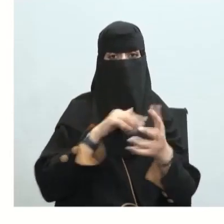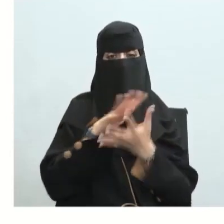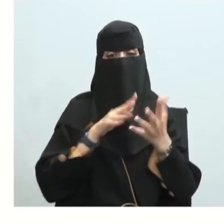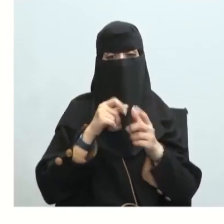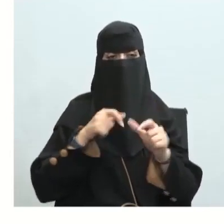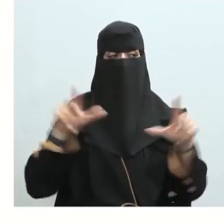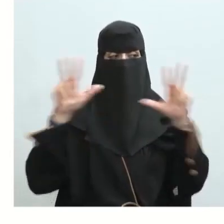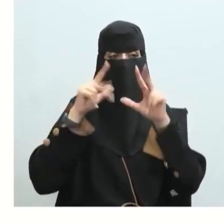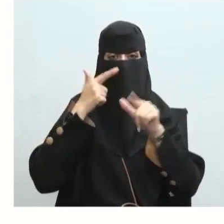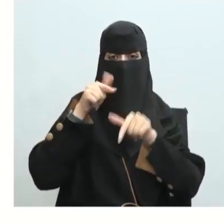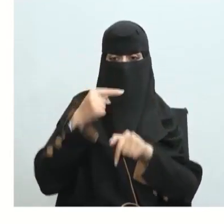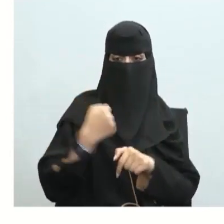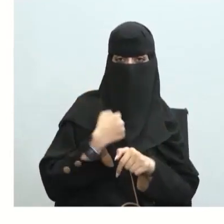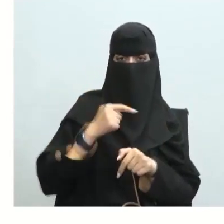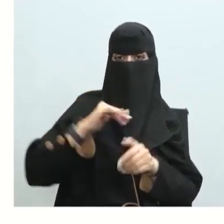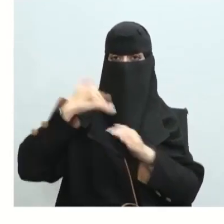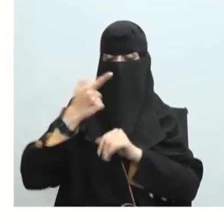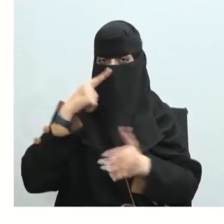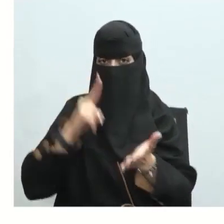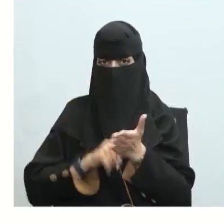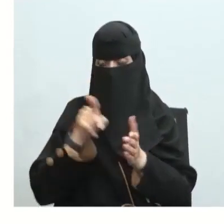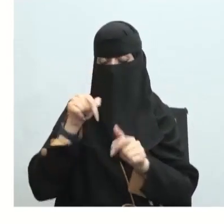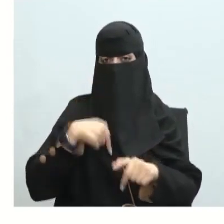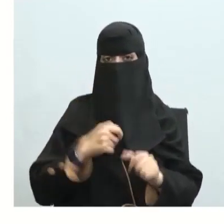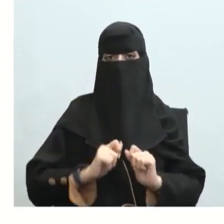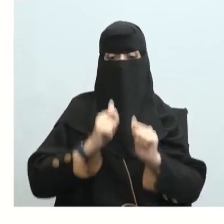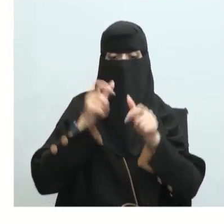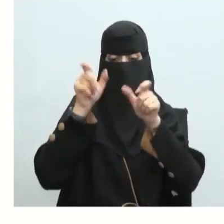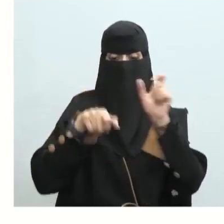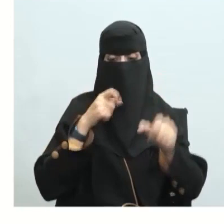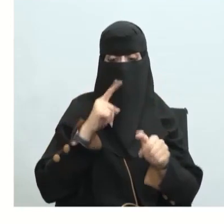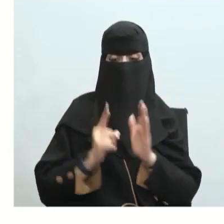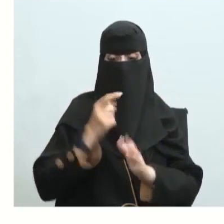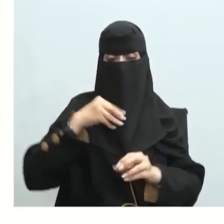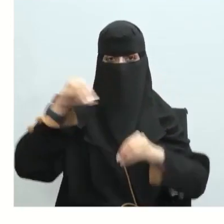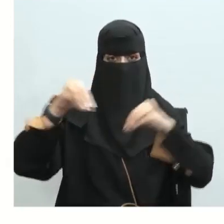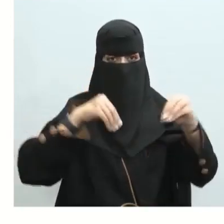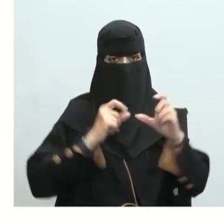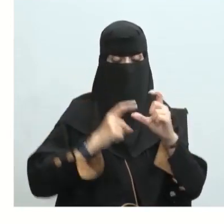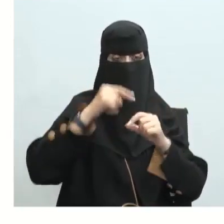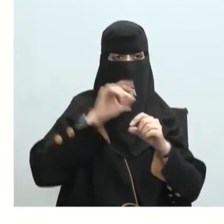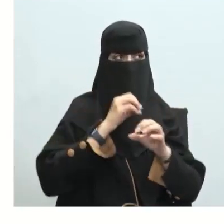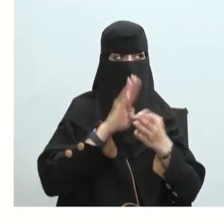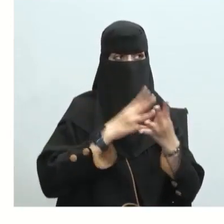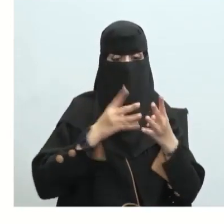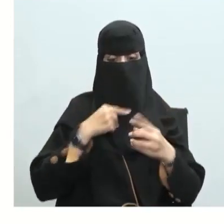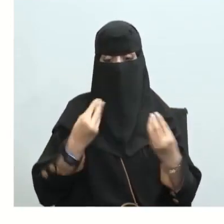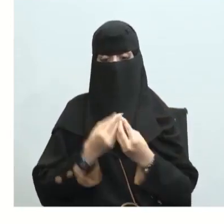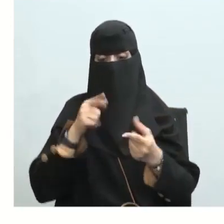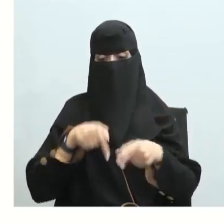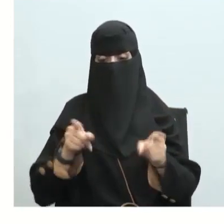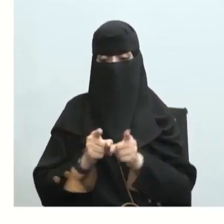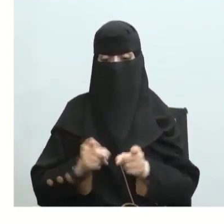وما عليه قوموا قوموا بالادوار الاتيه او الف توزيع الادوار بحسب الجدول المرفق بء